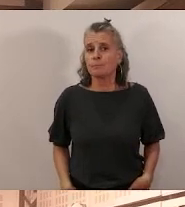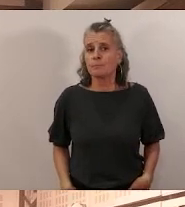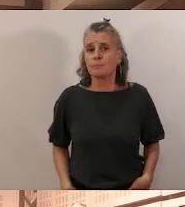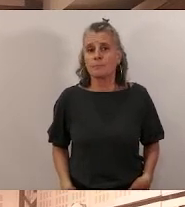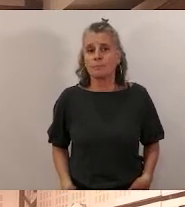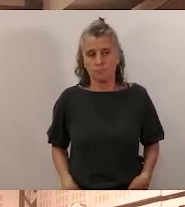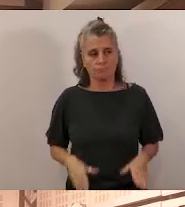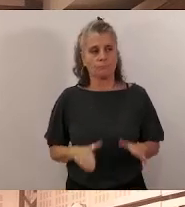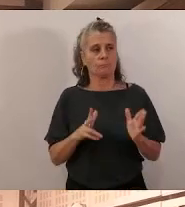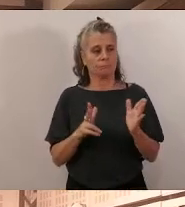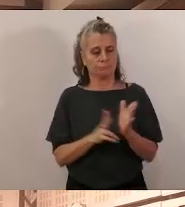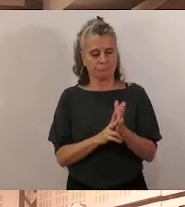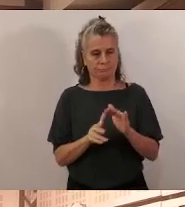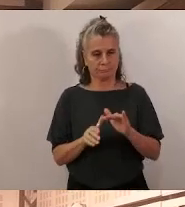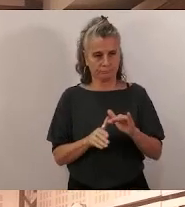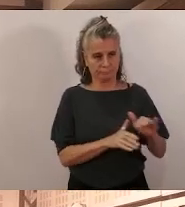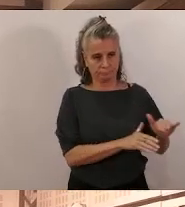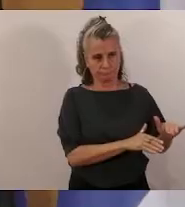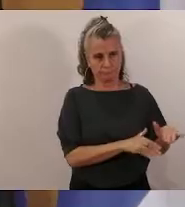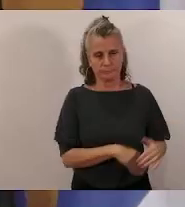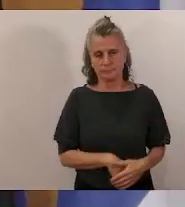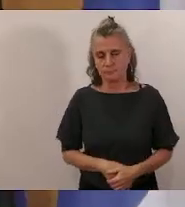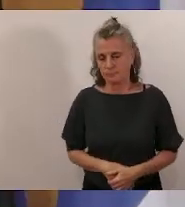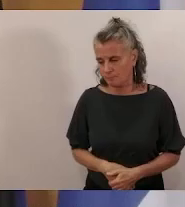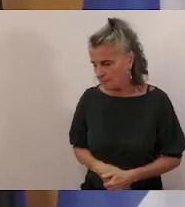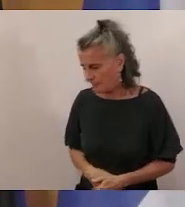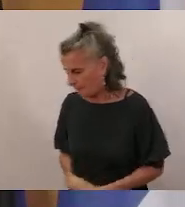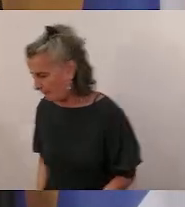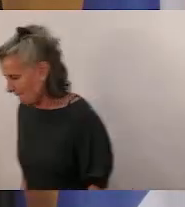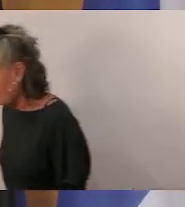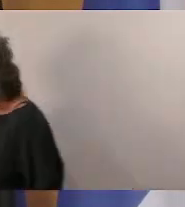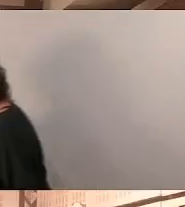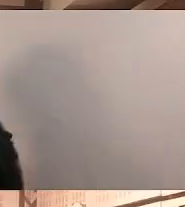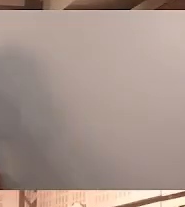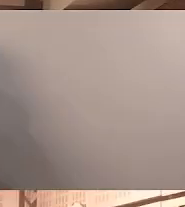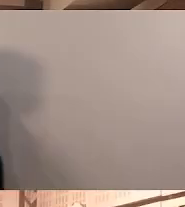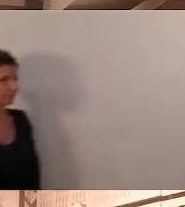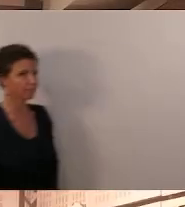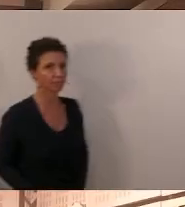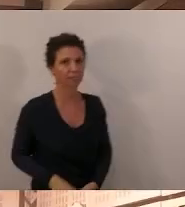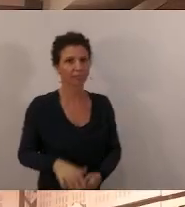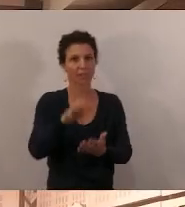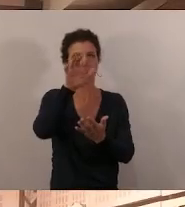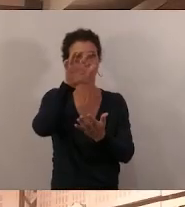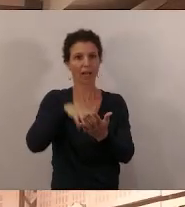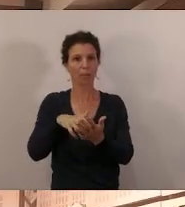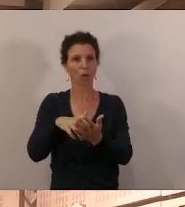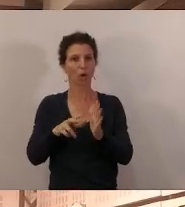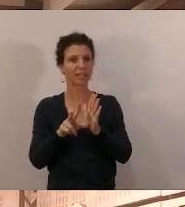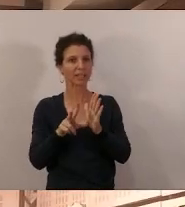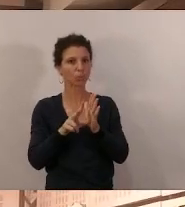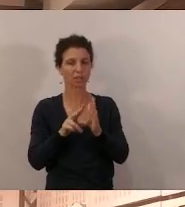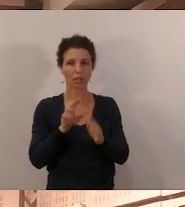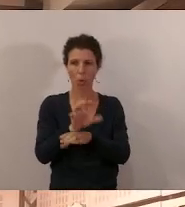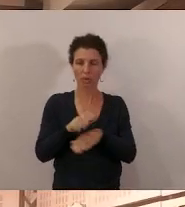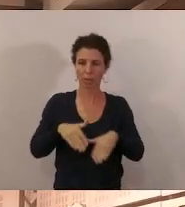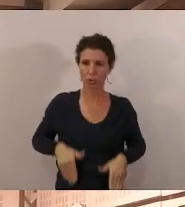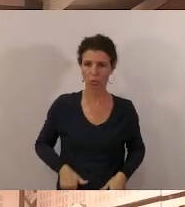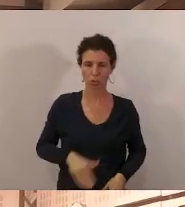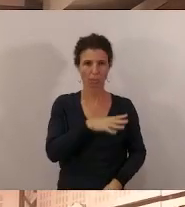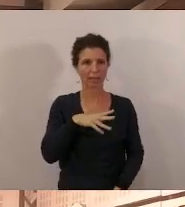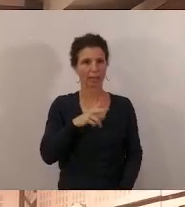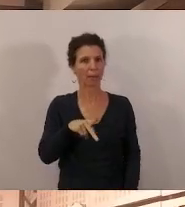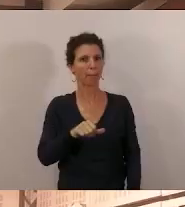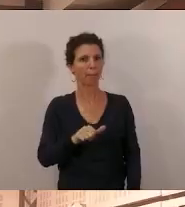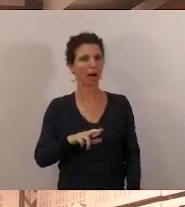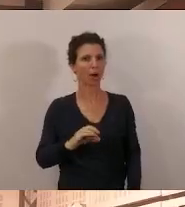Avis favorable du Conseil. Le rapport 18, y a-t-il des contre ? Des abstentions ? Madame Parodi,